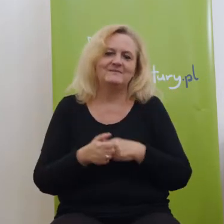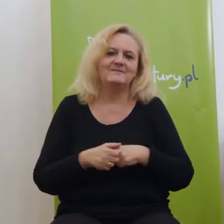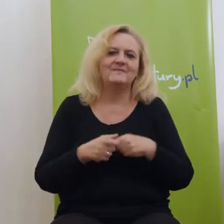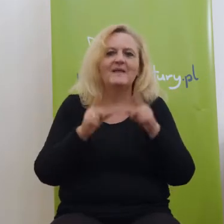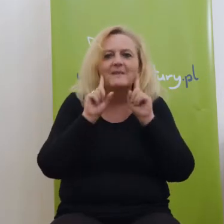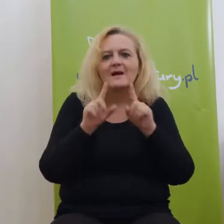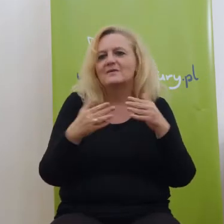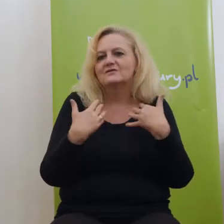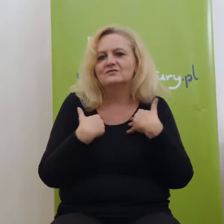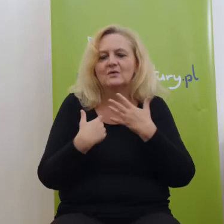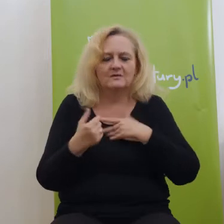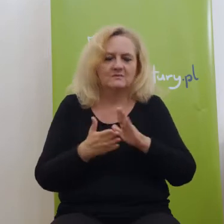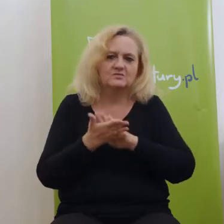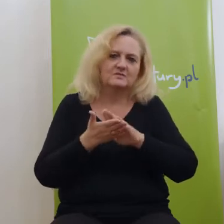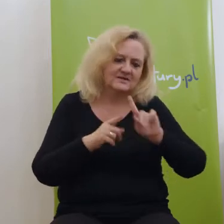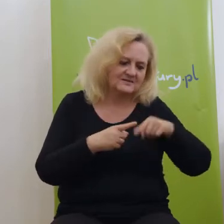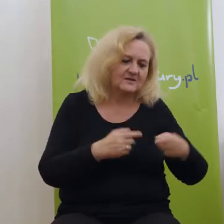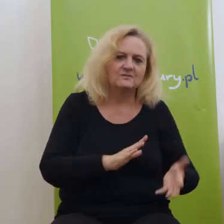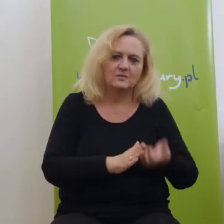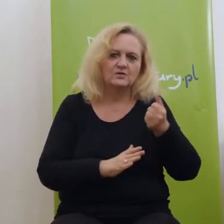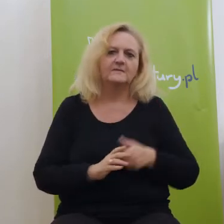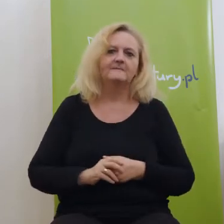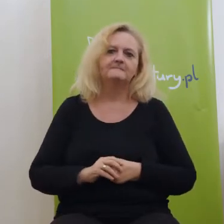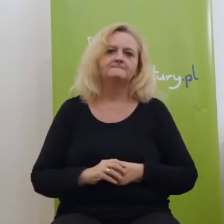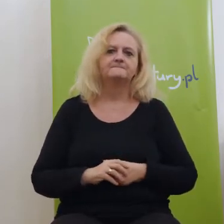bo wyrzuciłam tutaj, spadło mi i podniosę, dobrze?